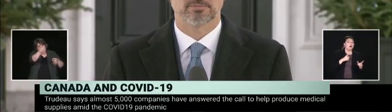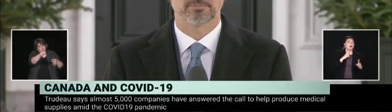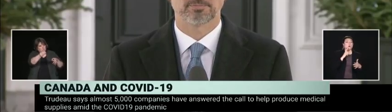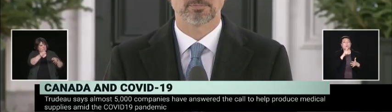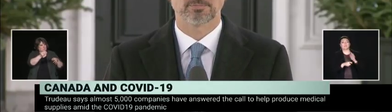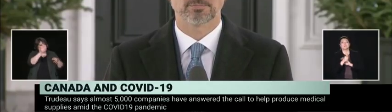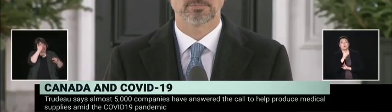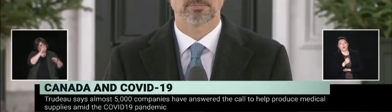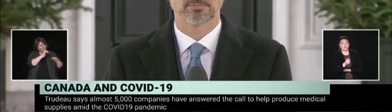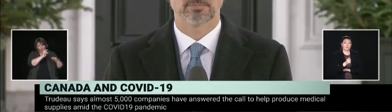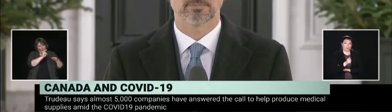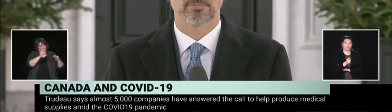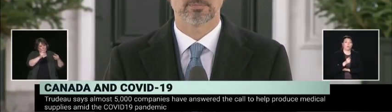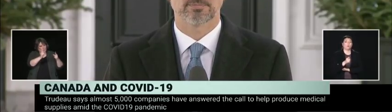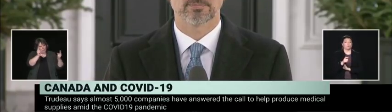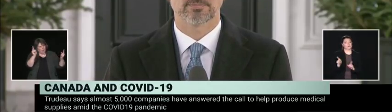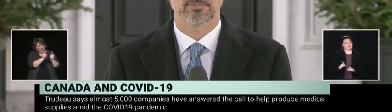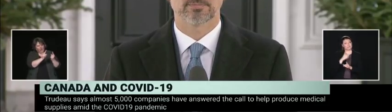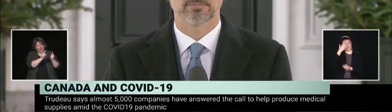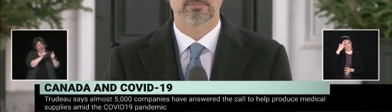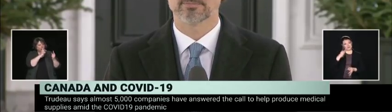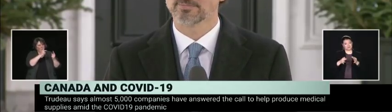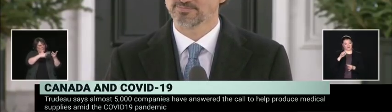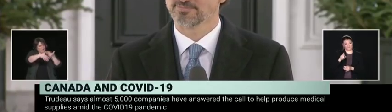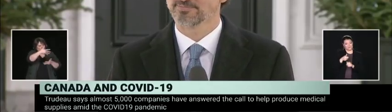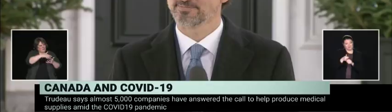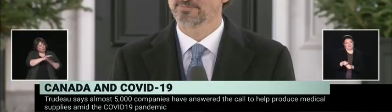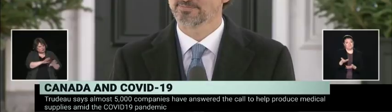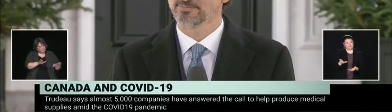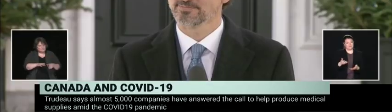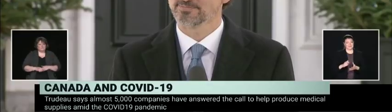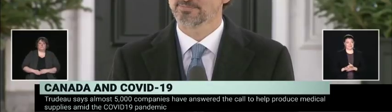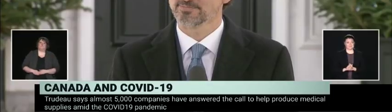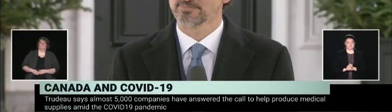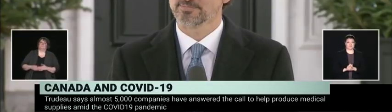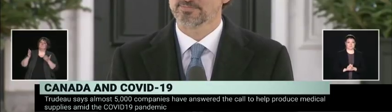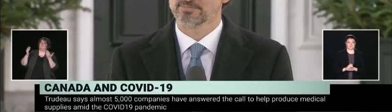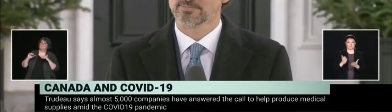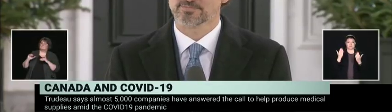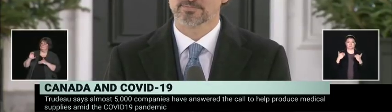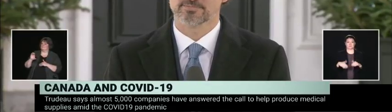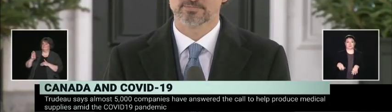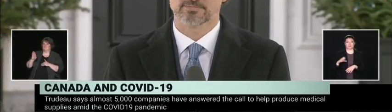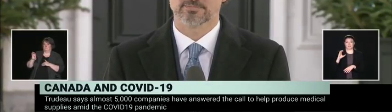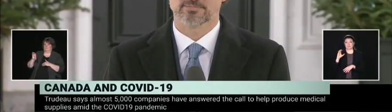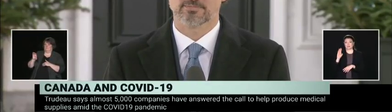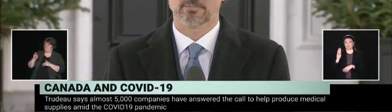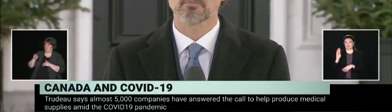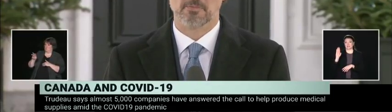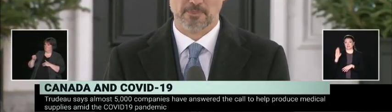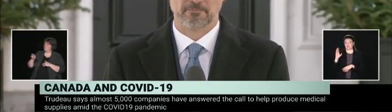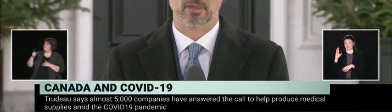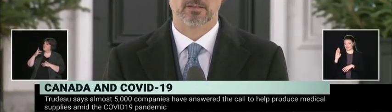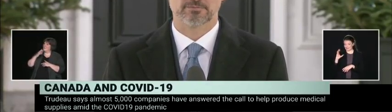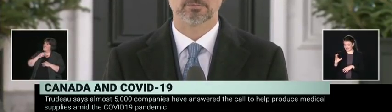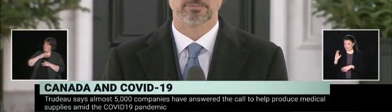contraventions. Prime Minister, Tom Perry from CBC News. I'd like to ask you about testing for the